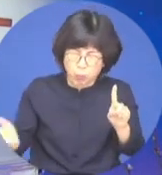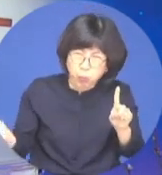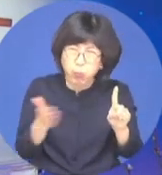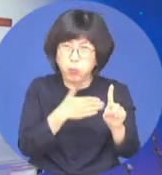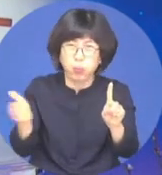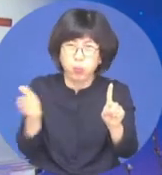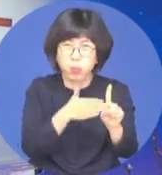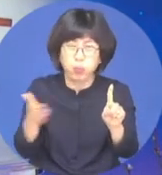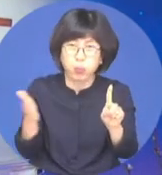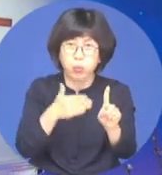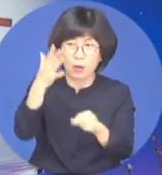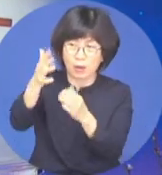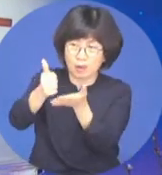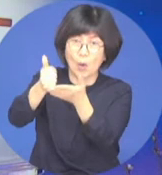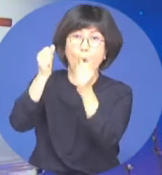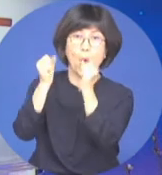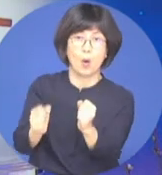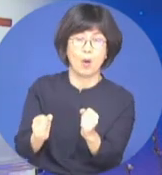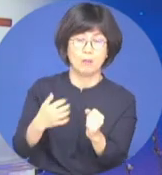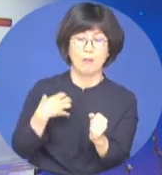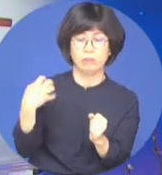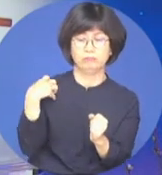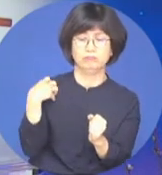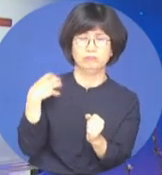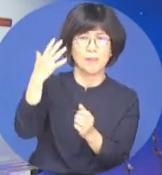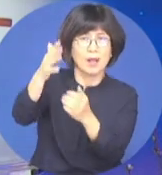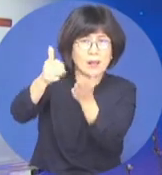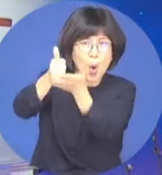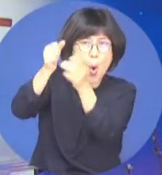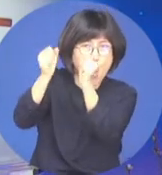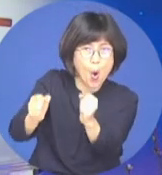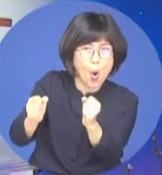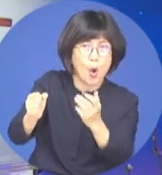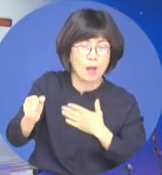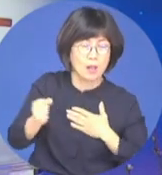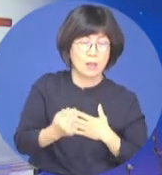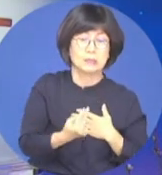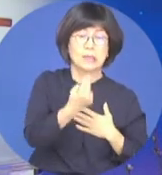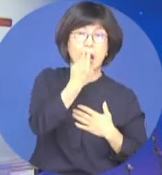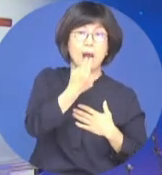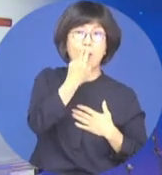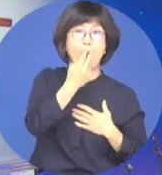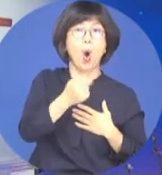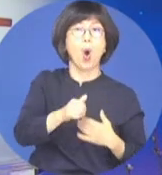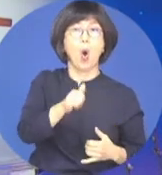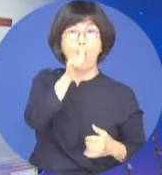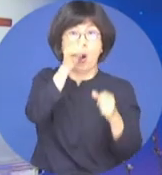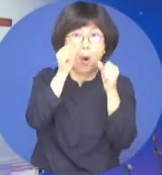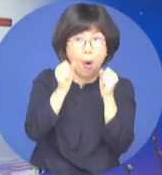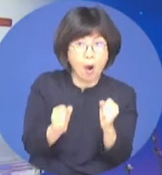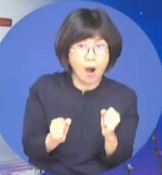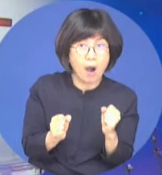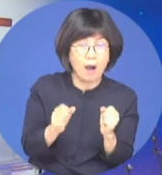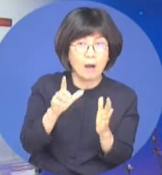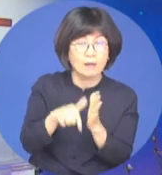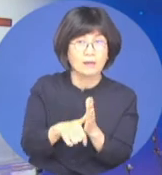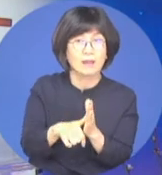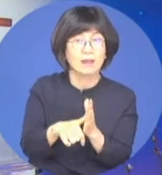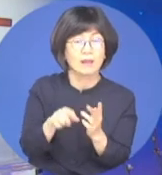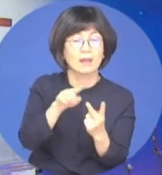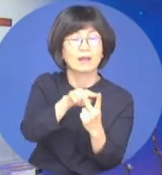하나님이 계시고 내 인생을 책임진 주님이 계시고 내 생명이 살아있다면 뭘